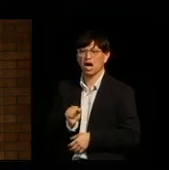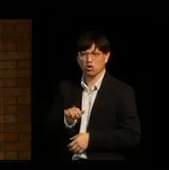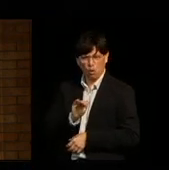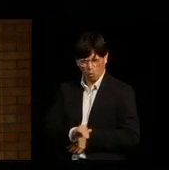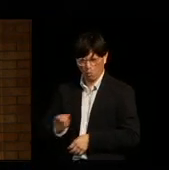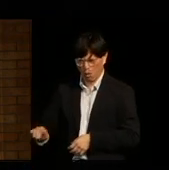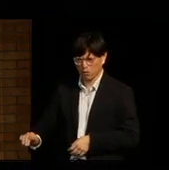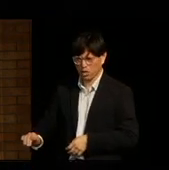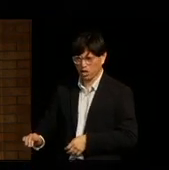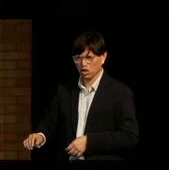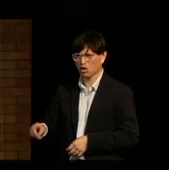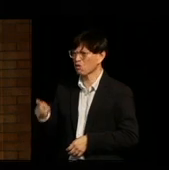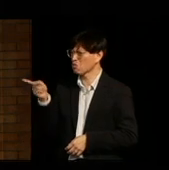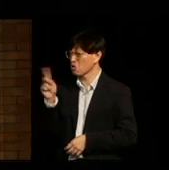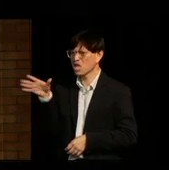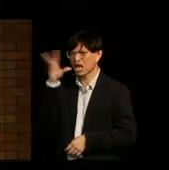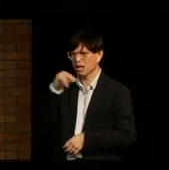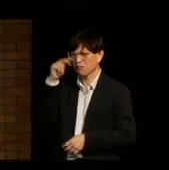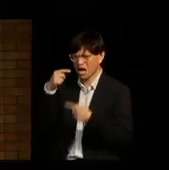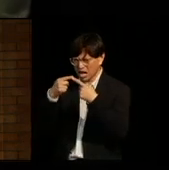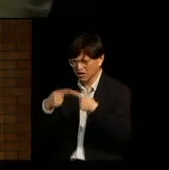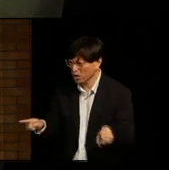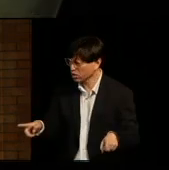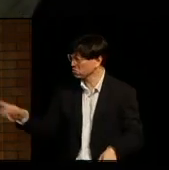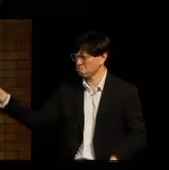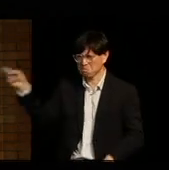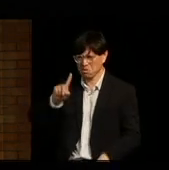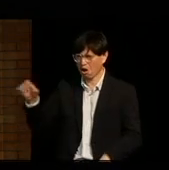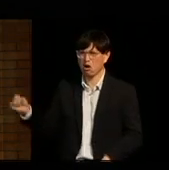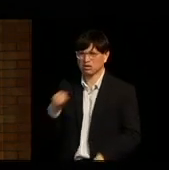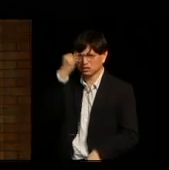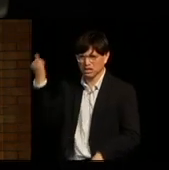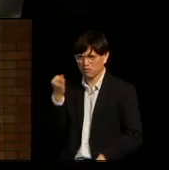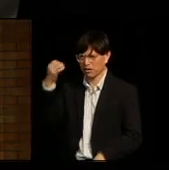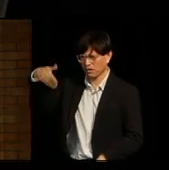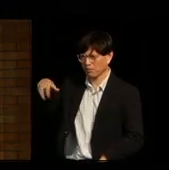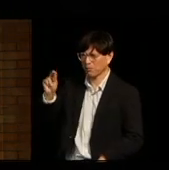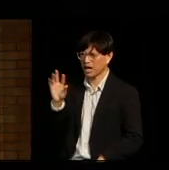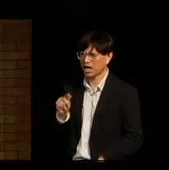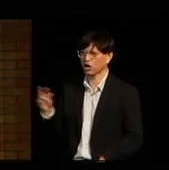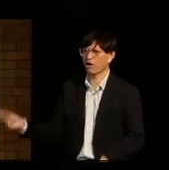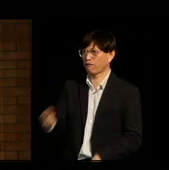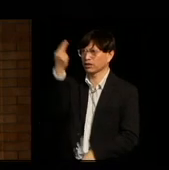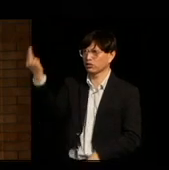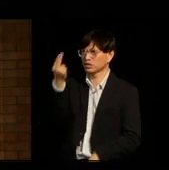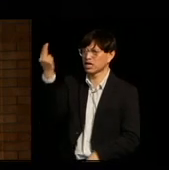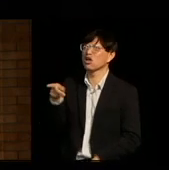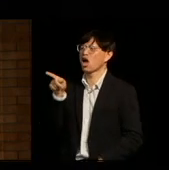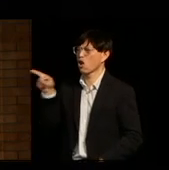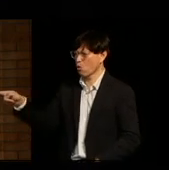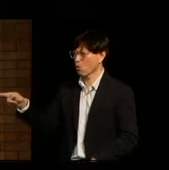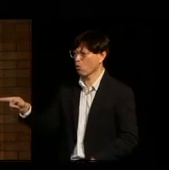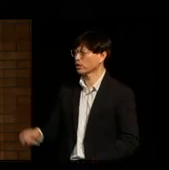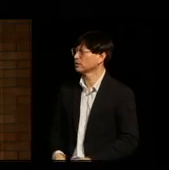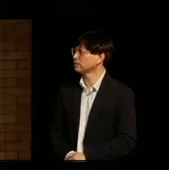parla così così che è Marco Allora Marco Mamma lo sai che oggi Marco ha fatto un disegno questo è e e